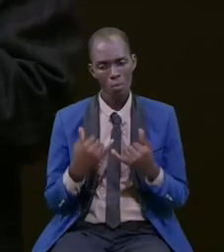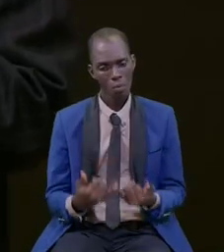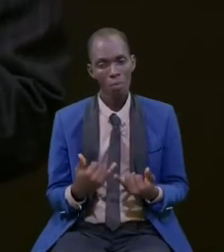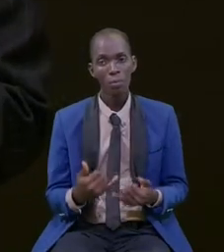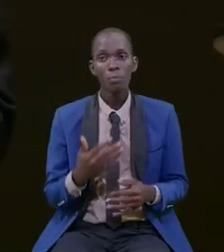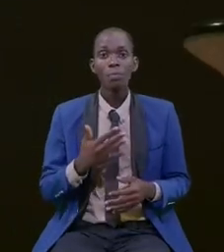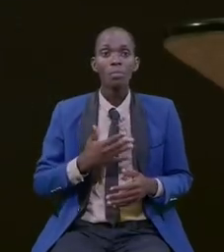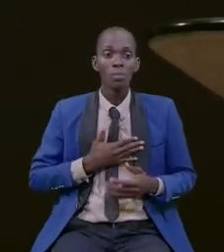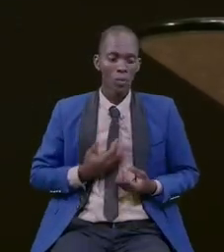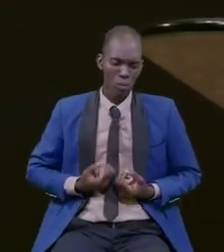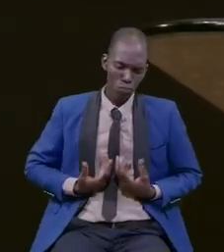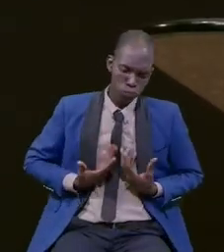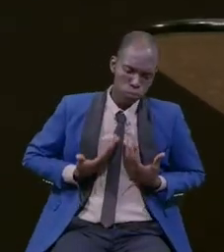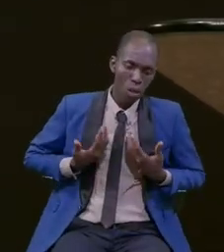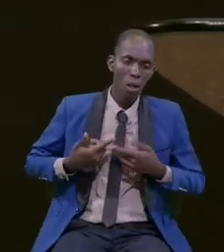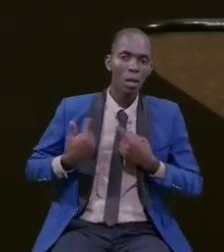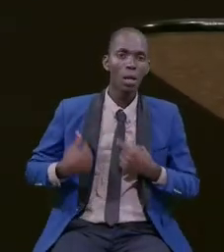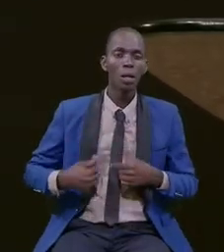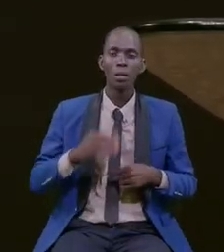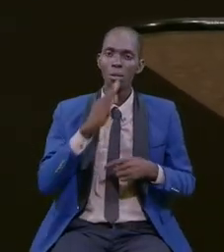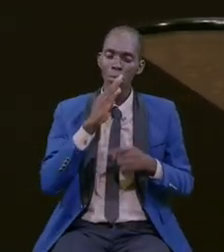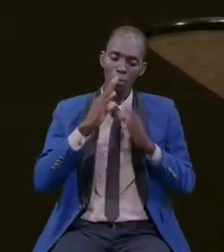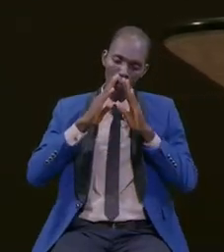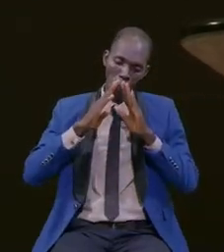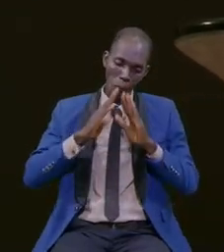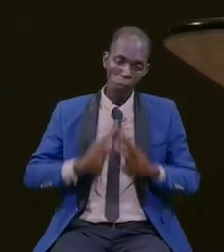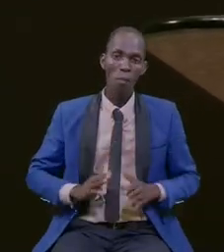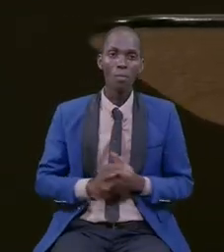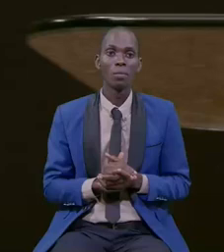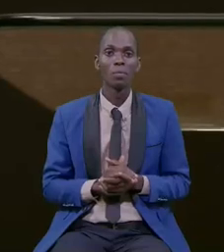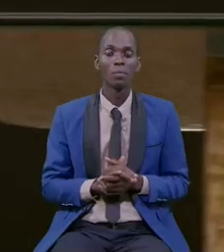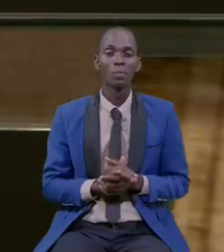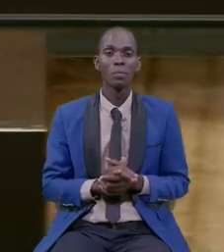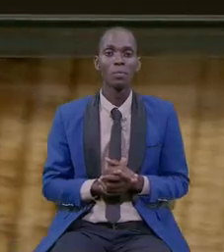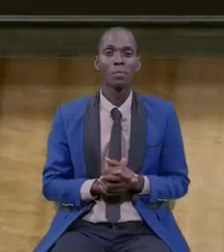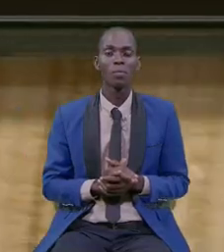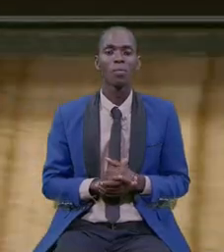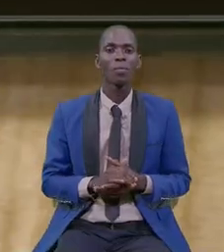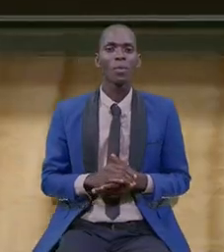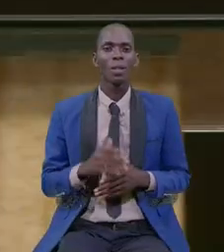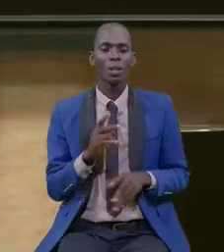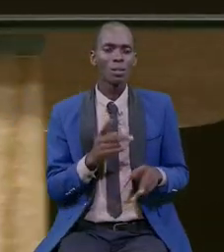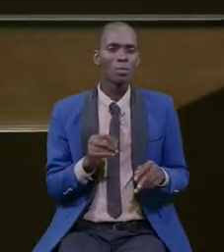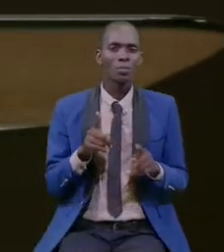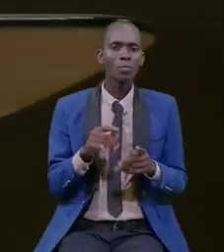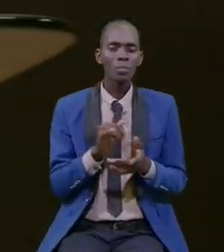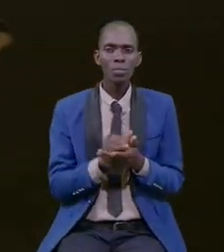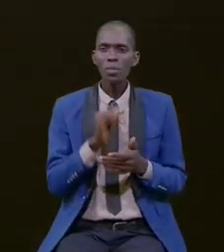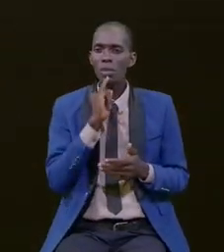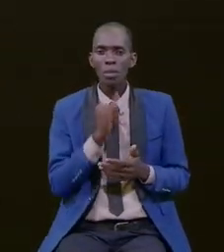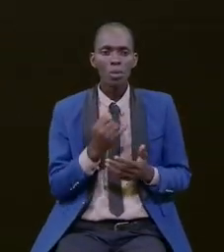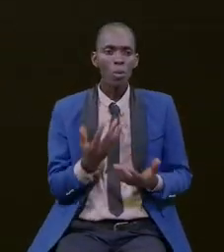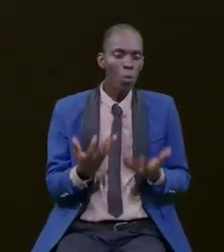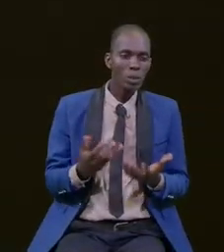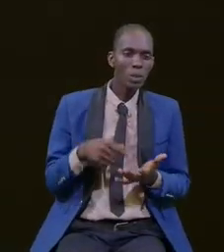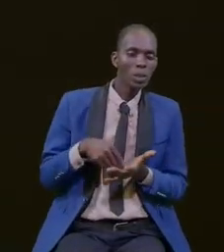cœur impatient sois calme cœur anciieux cœur ancieux ancieux ancieux je veux